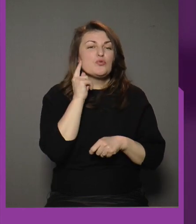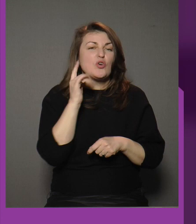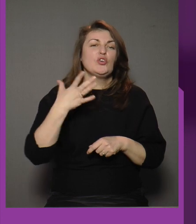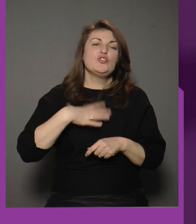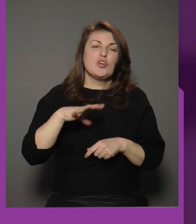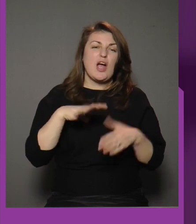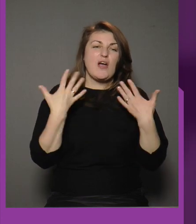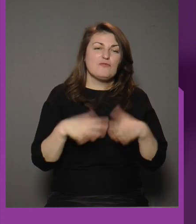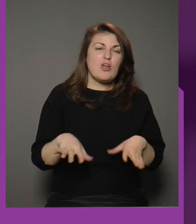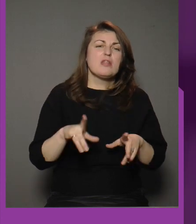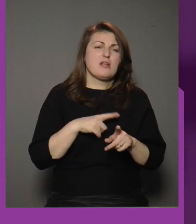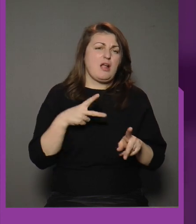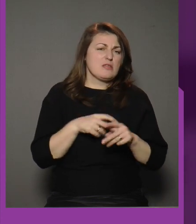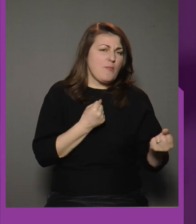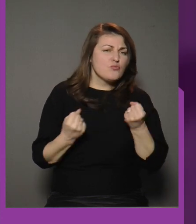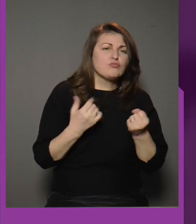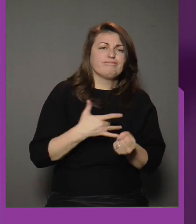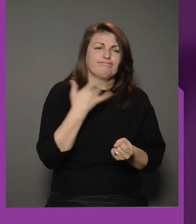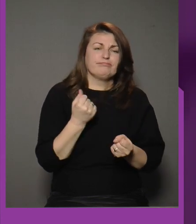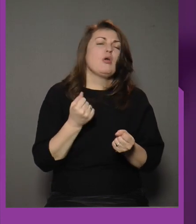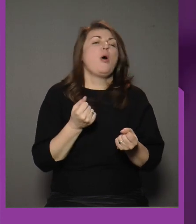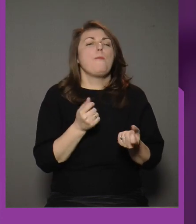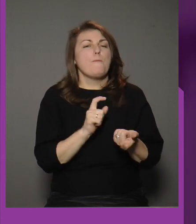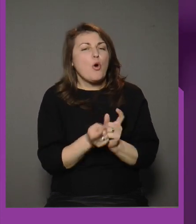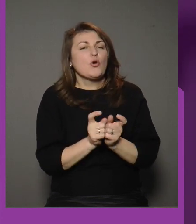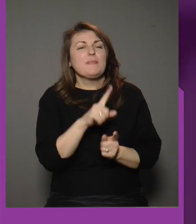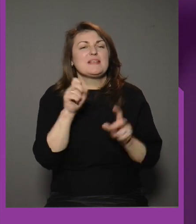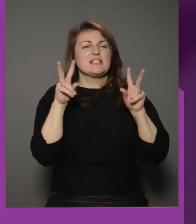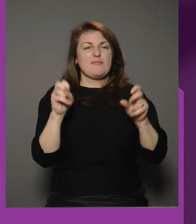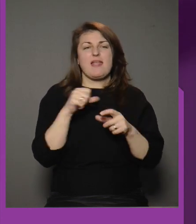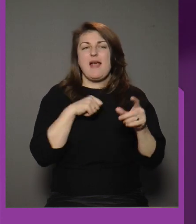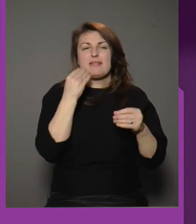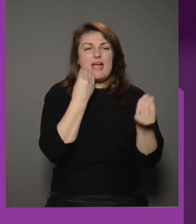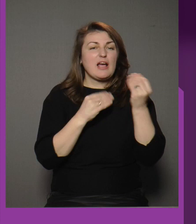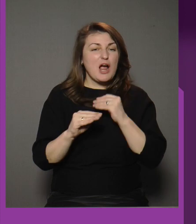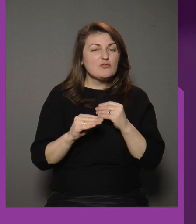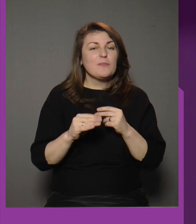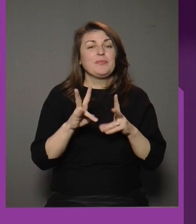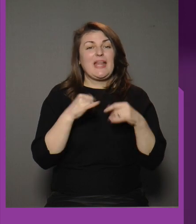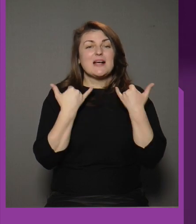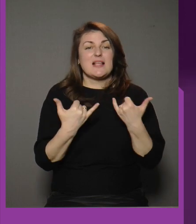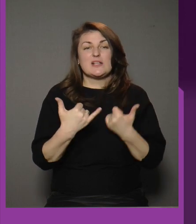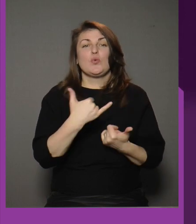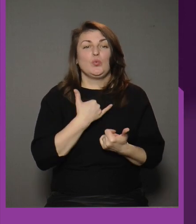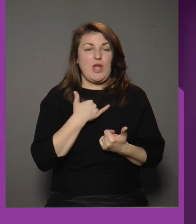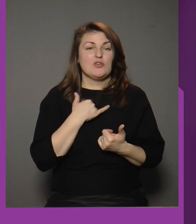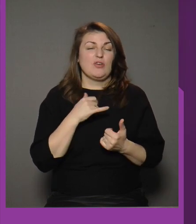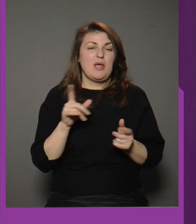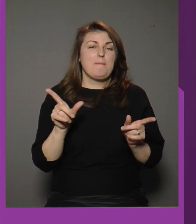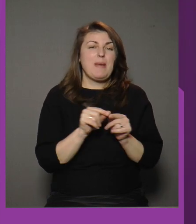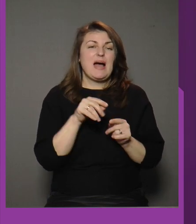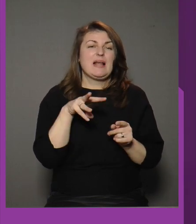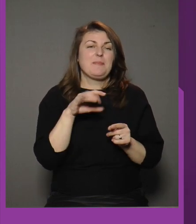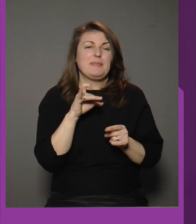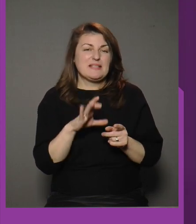чекає вже напружена та запекла боротьба за звання найкращого. На зараз у нашої пари Мікс 7